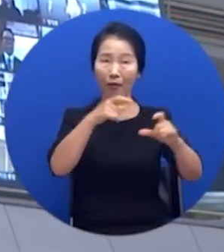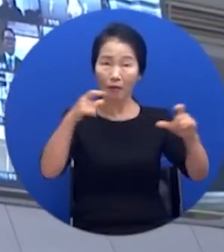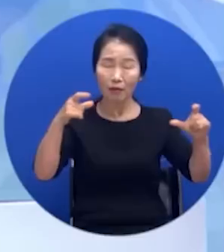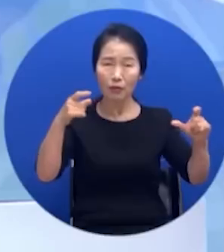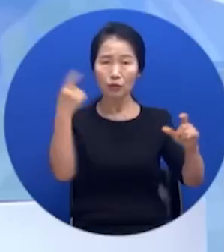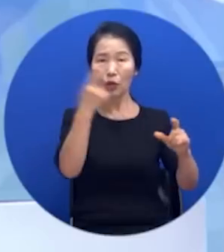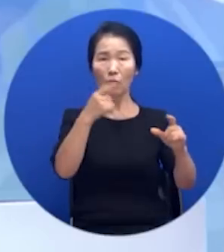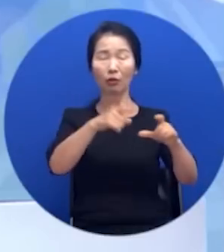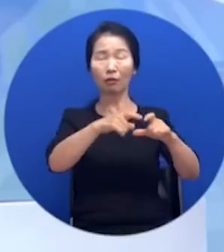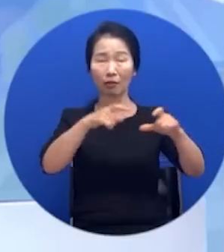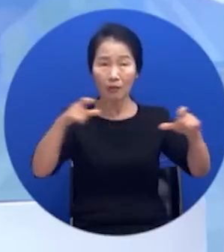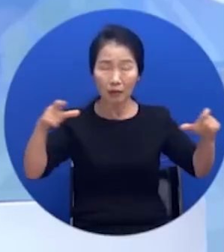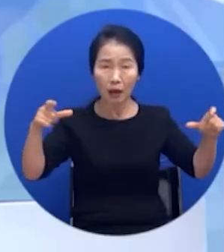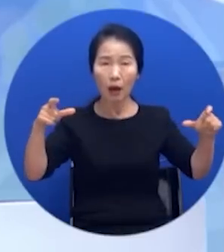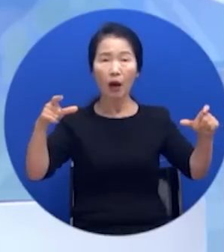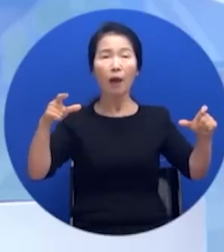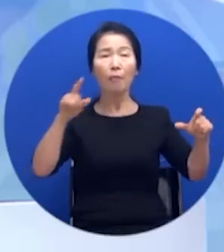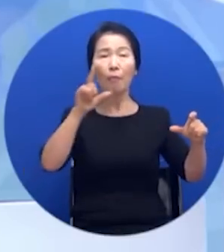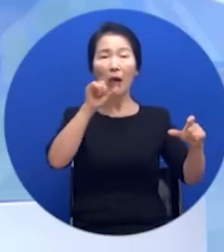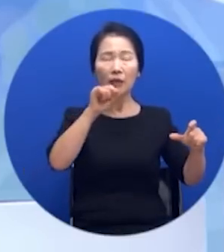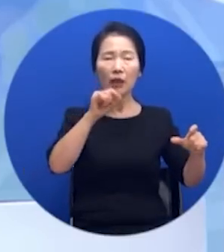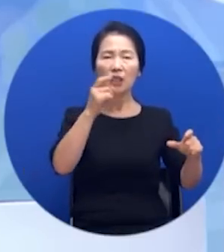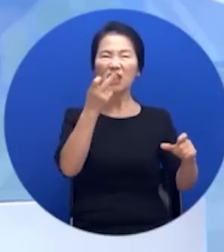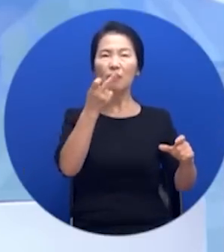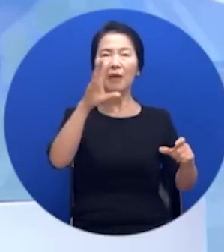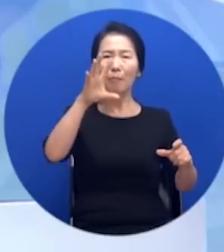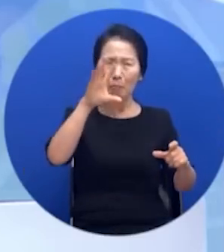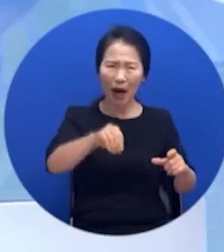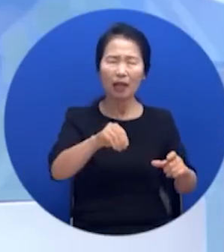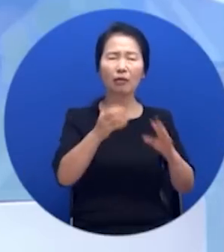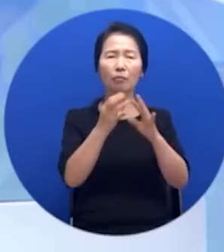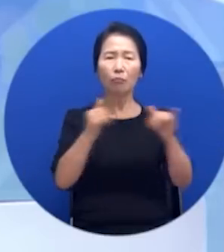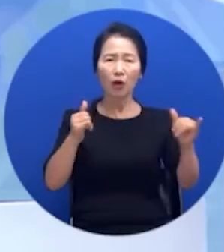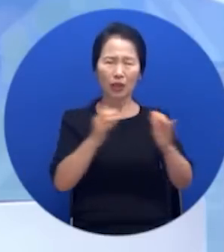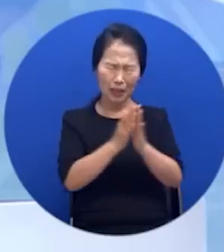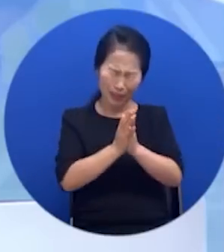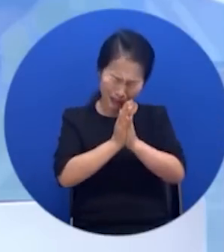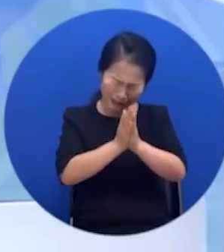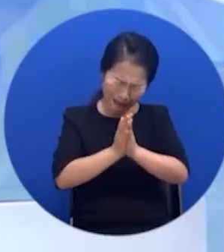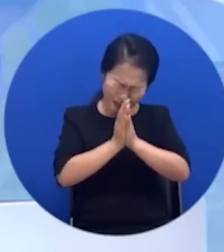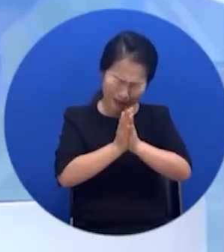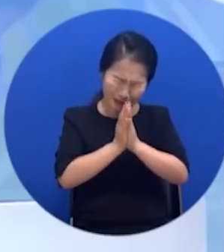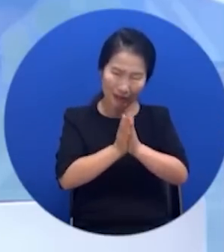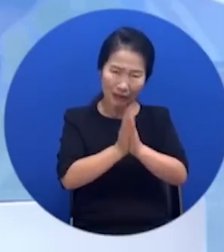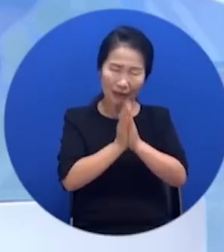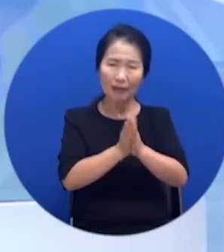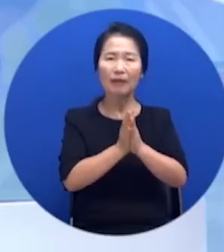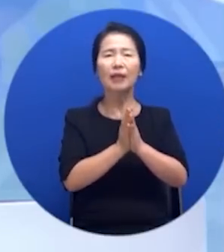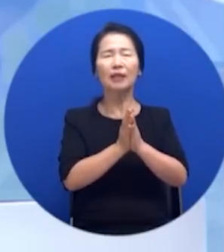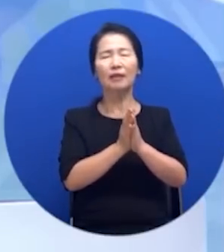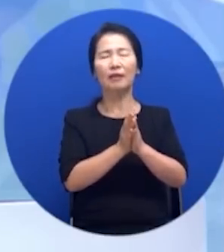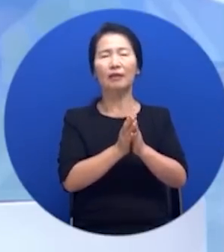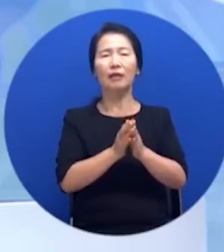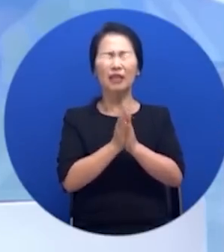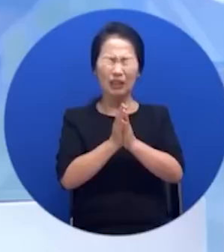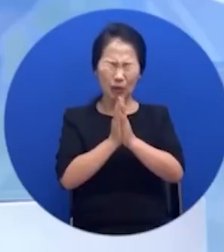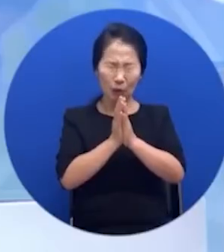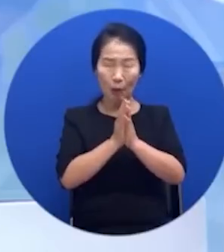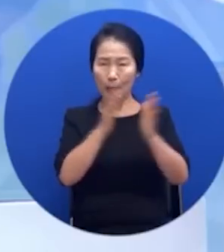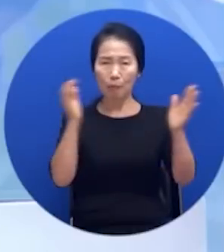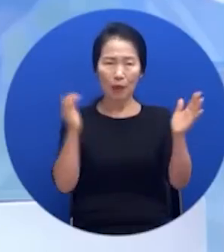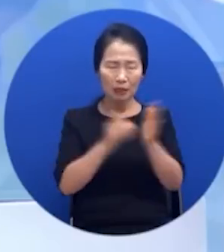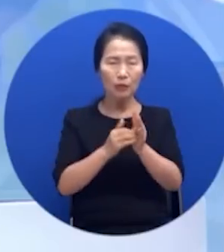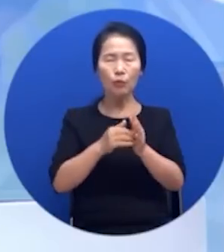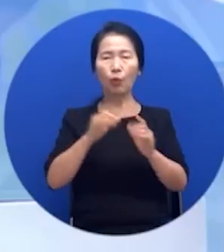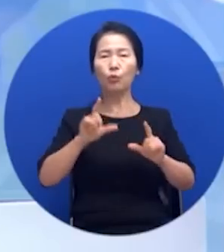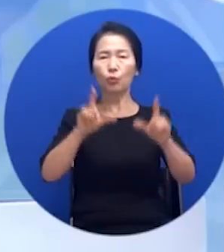명이 넘어가고 12만 명이 모여서 기도를 하게 됩니다. 이들이 기도를 마치고 동독